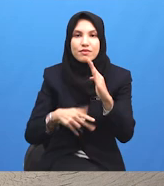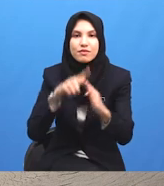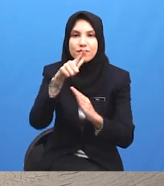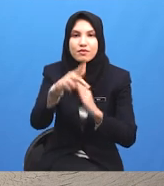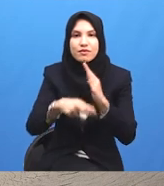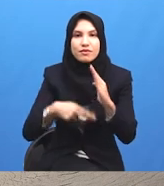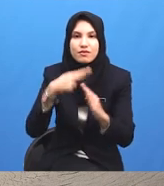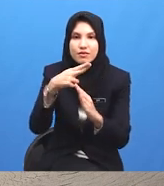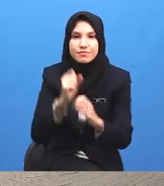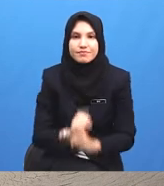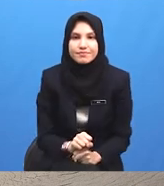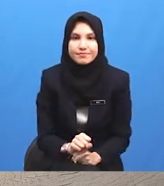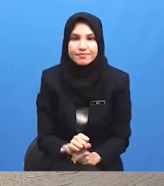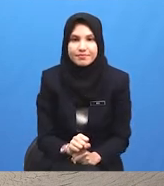Zuhrah.